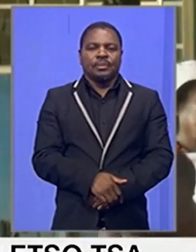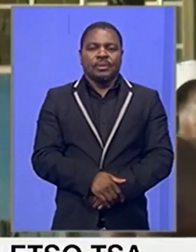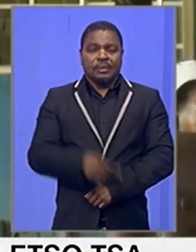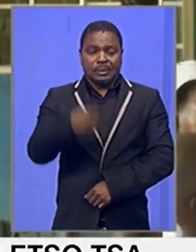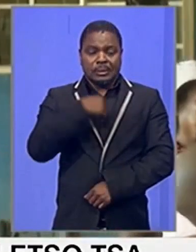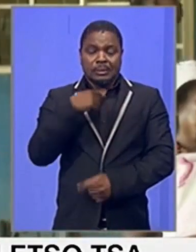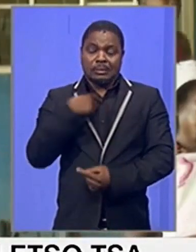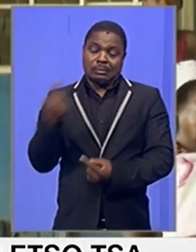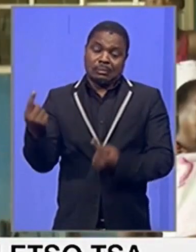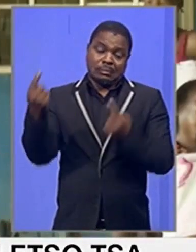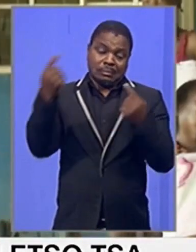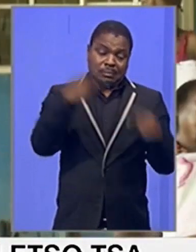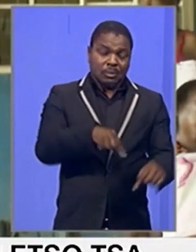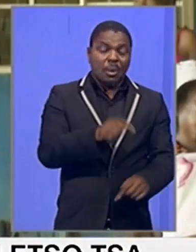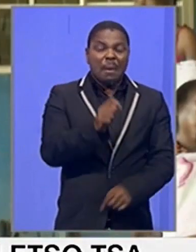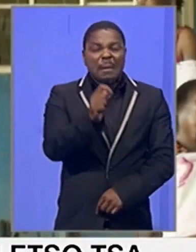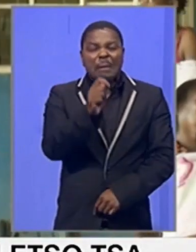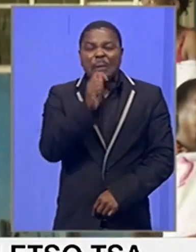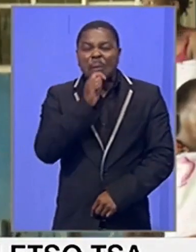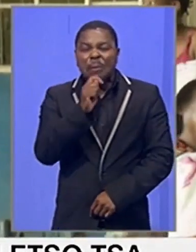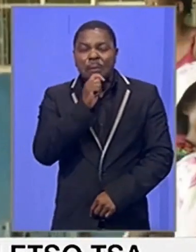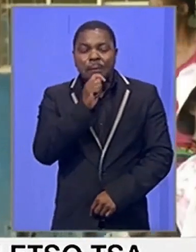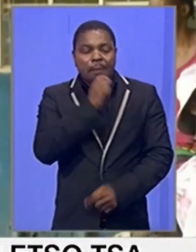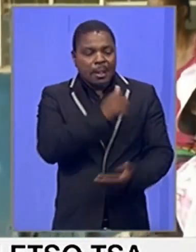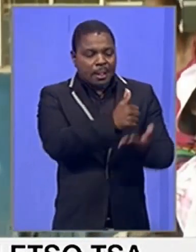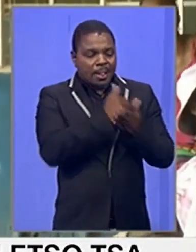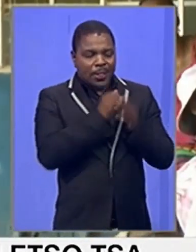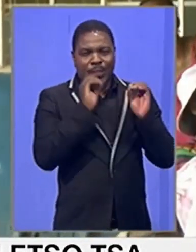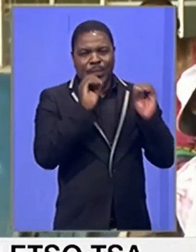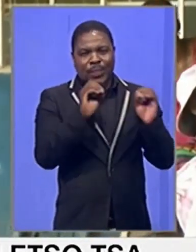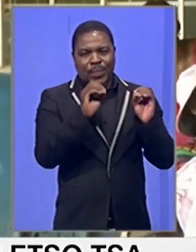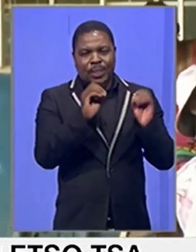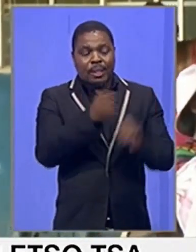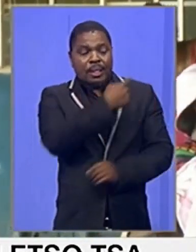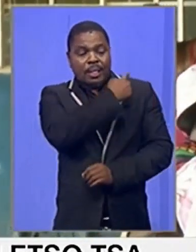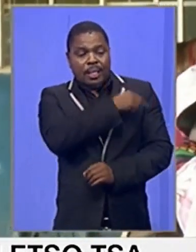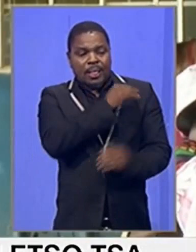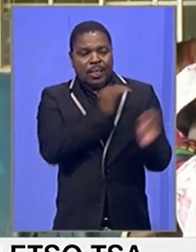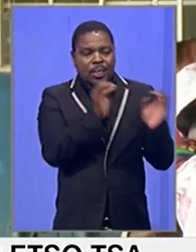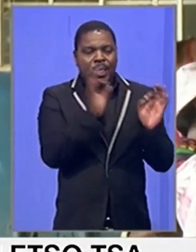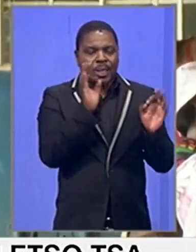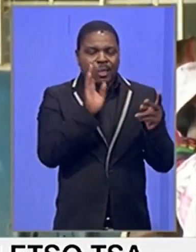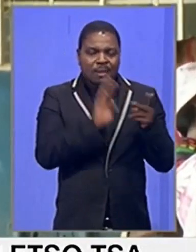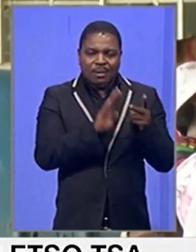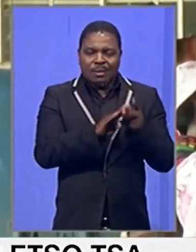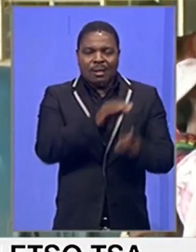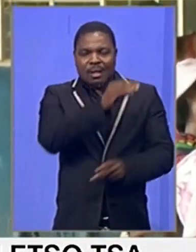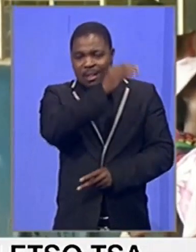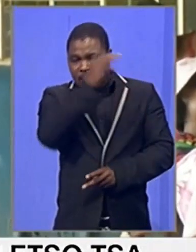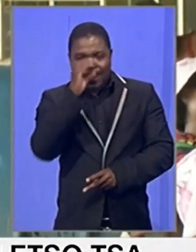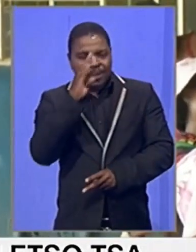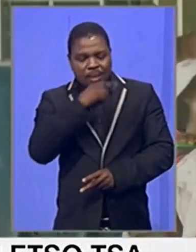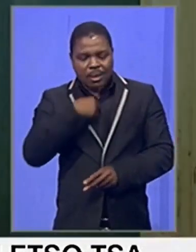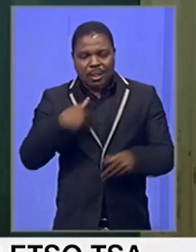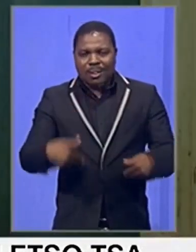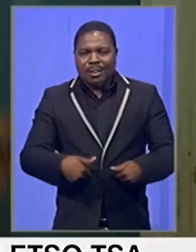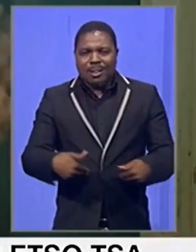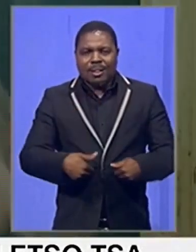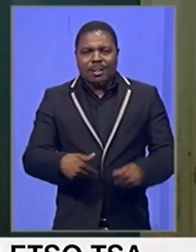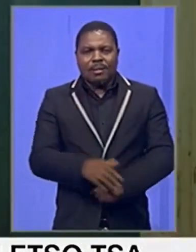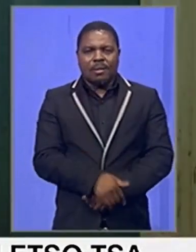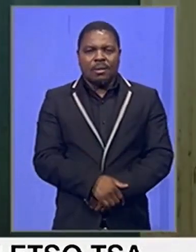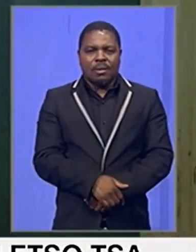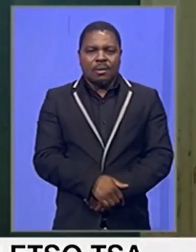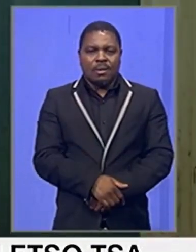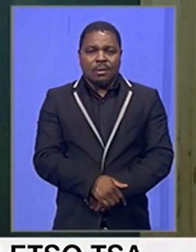ke tlile Hurugo ga se ke thusiwe, ga gona tleliniki, ga gona manese, re tshwere ke tlala. Mare jaanong